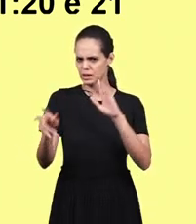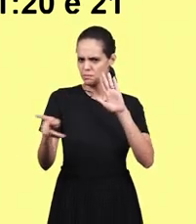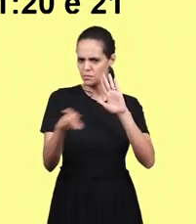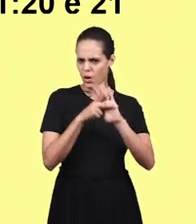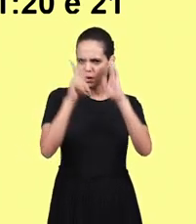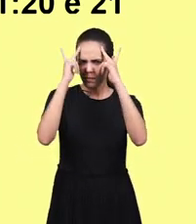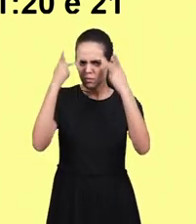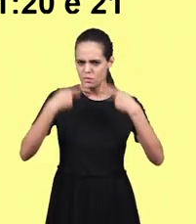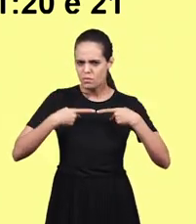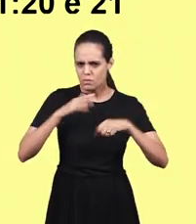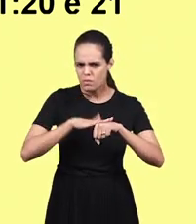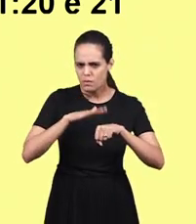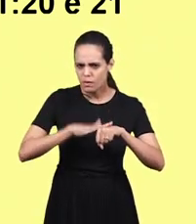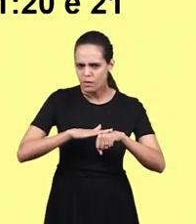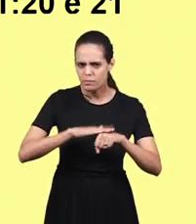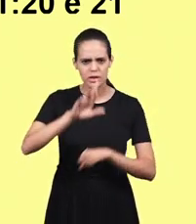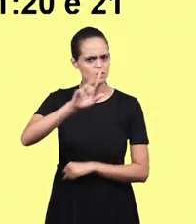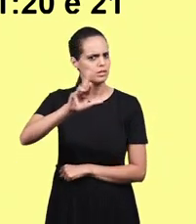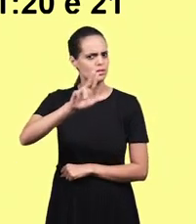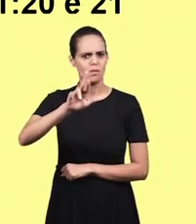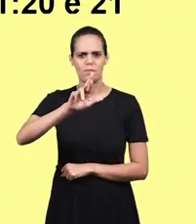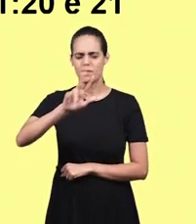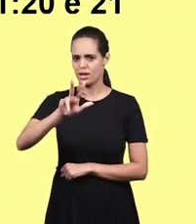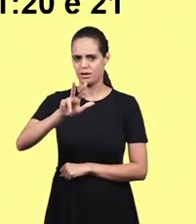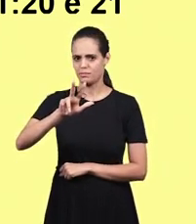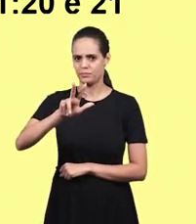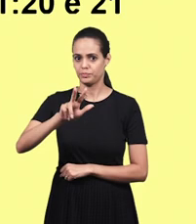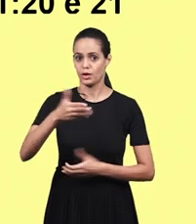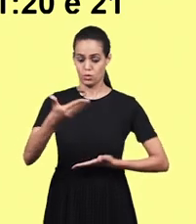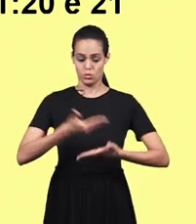но изрекали его святые Божьи человеки,